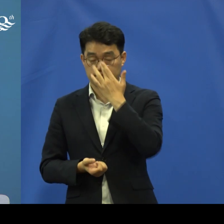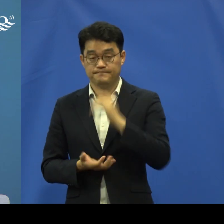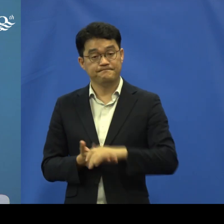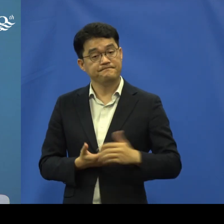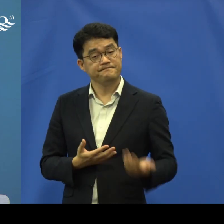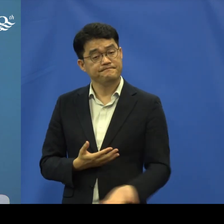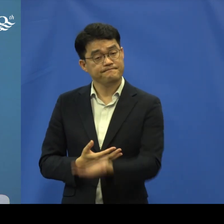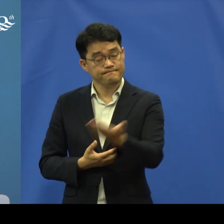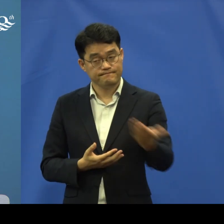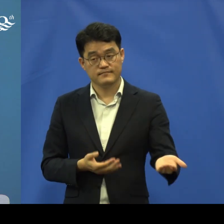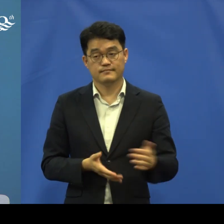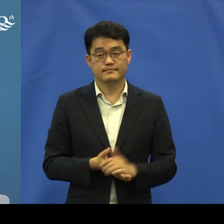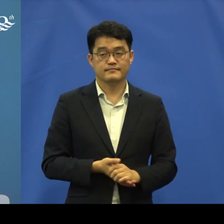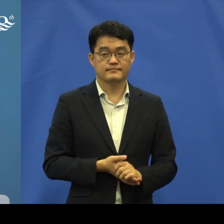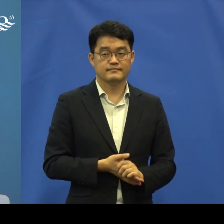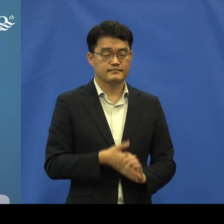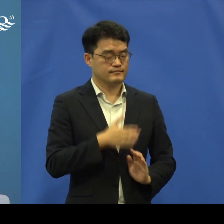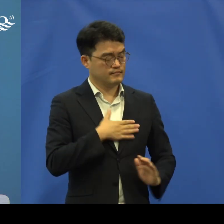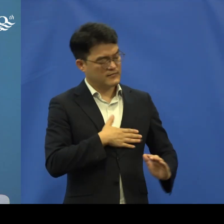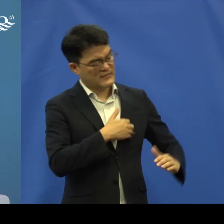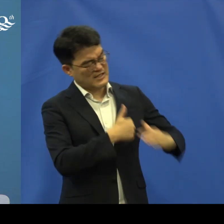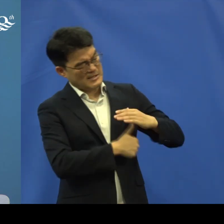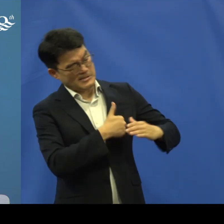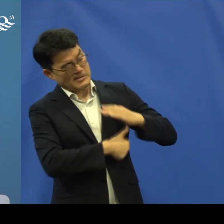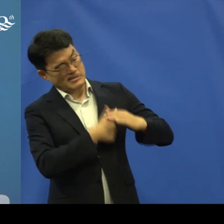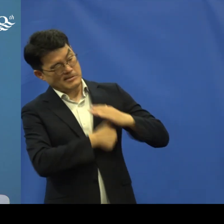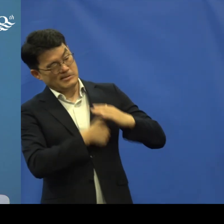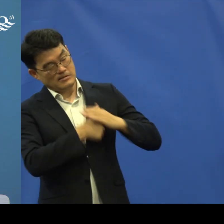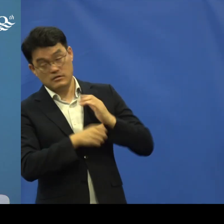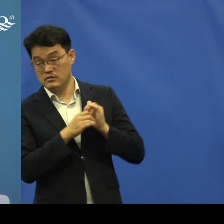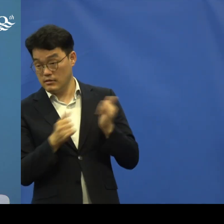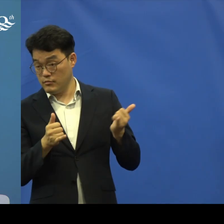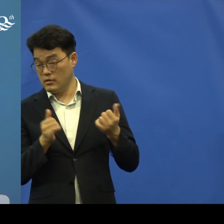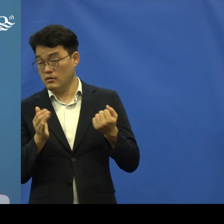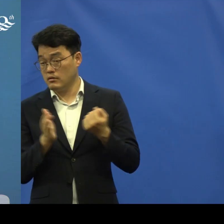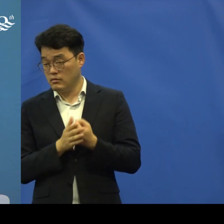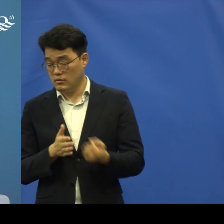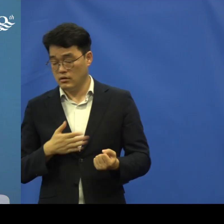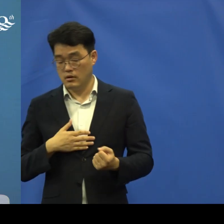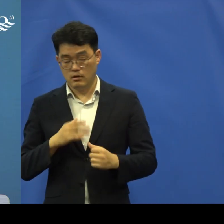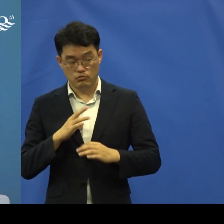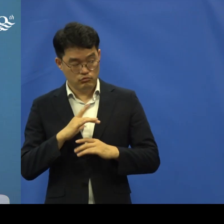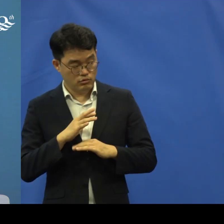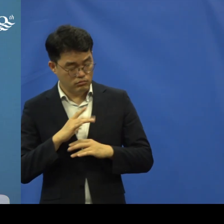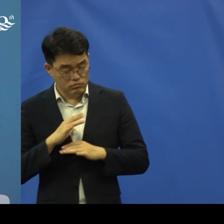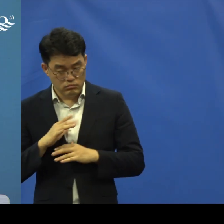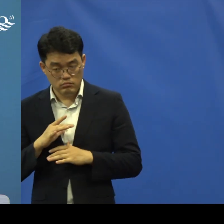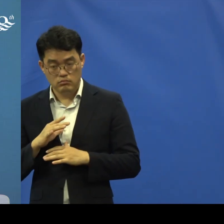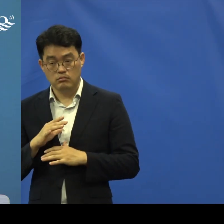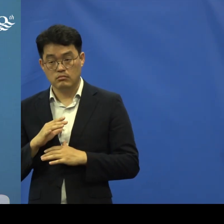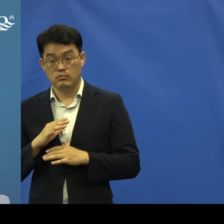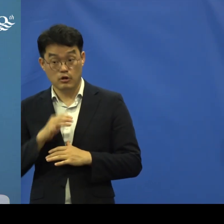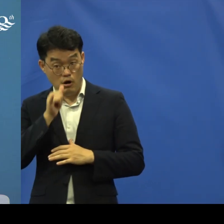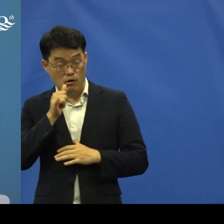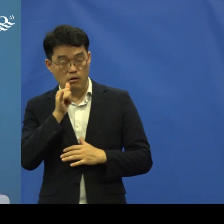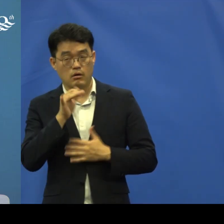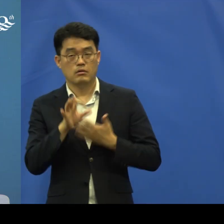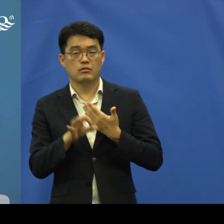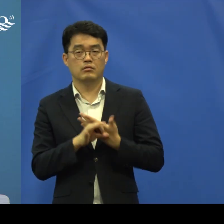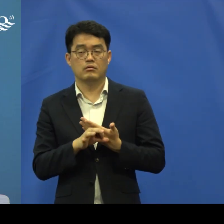여러분, 자기를 죽이려고 하는 주변에 둘러싸여 있는 사람들로 인하여 두려움이 찾아오면 어때요? 집중력을 잃어버리는 거예요.